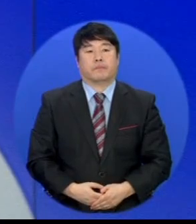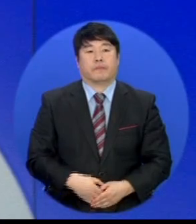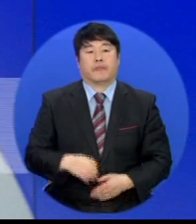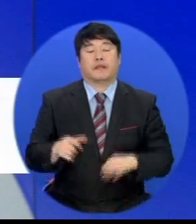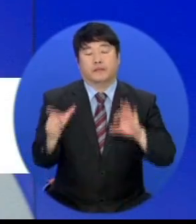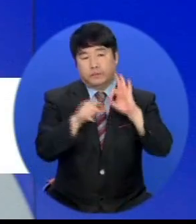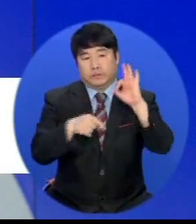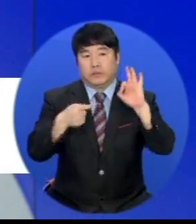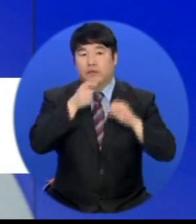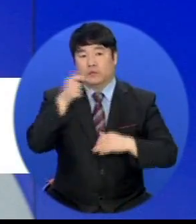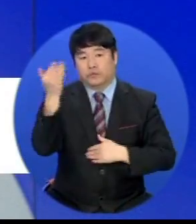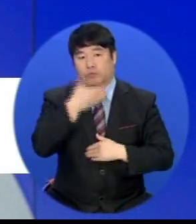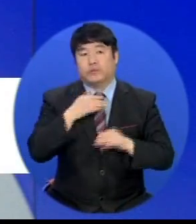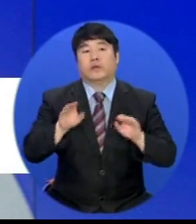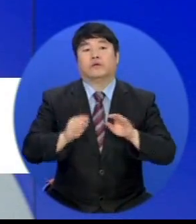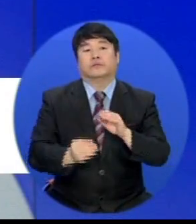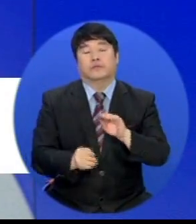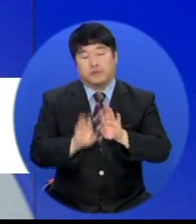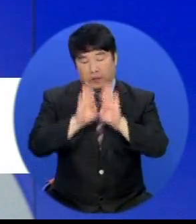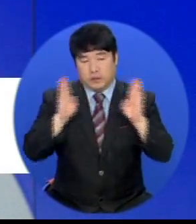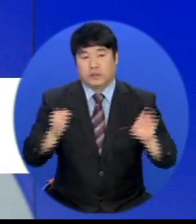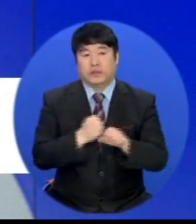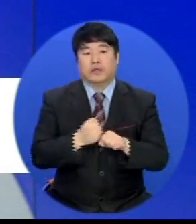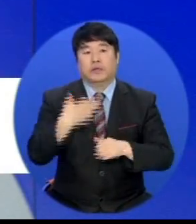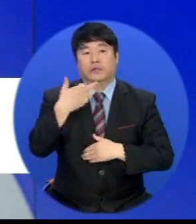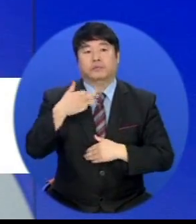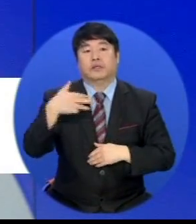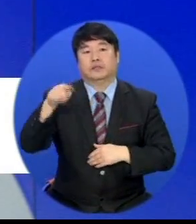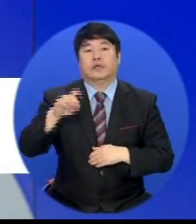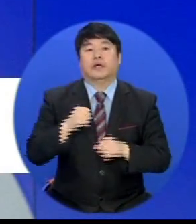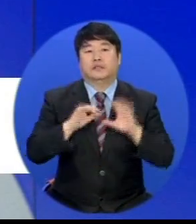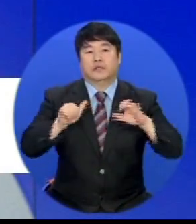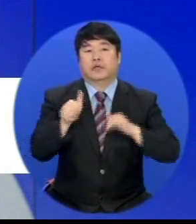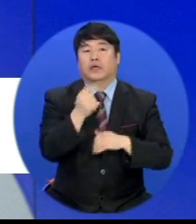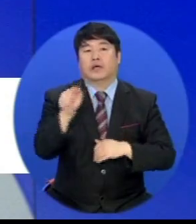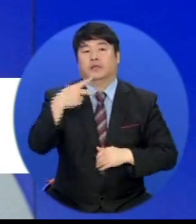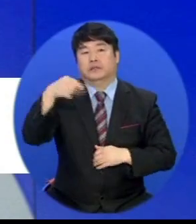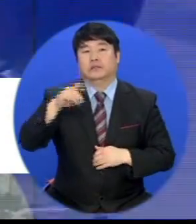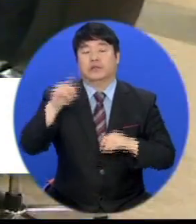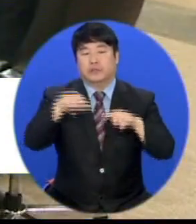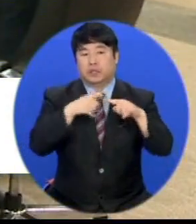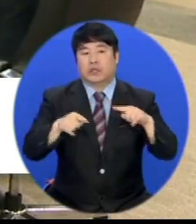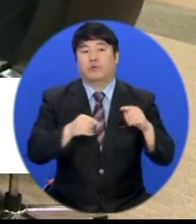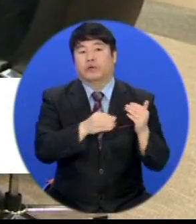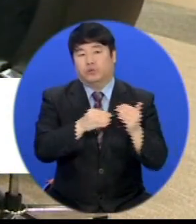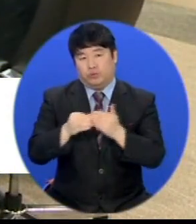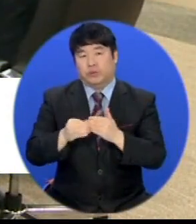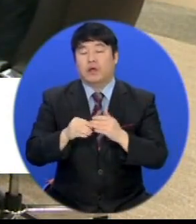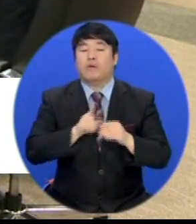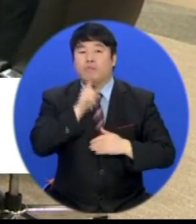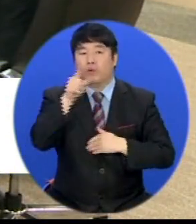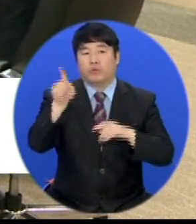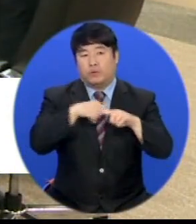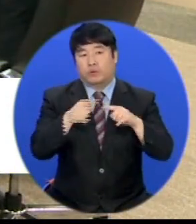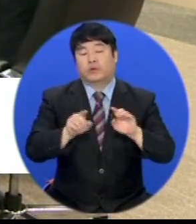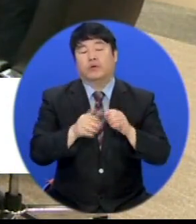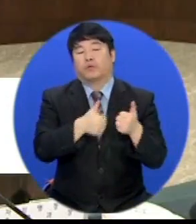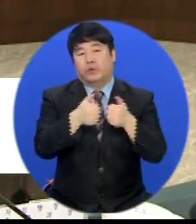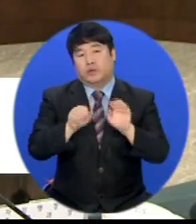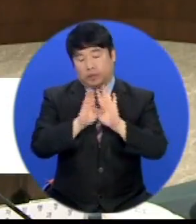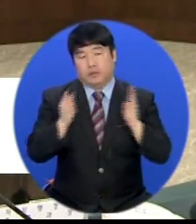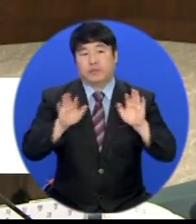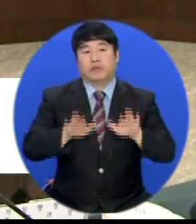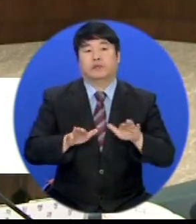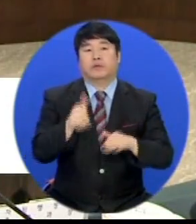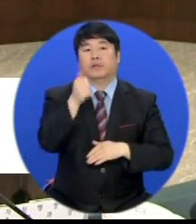다음 달 여수에서 열리는 제18차 세계 한상대회 개최에 대비한 추진 상황 보고회가 열렸습니다. 전라남도는